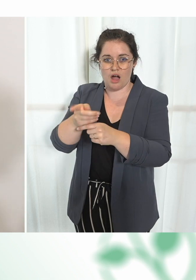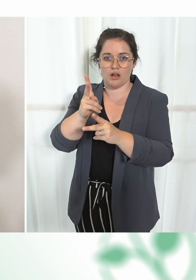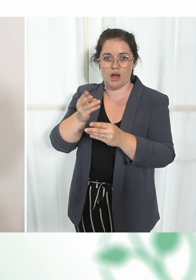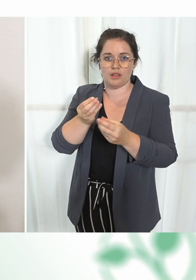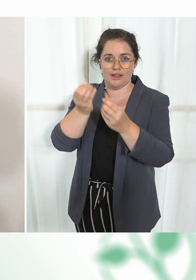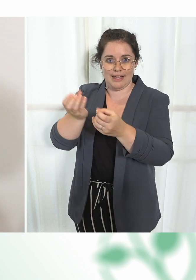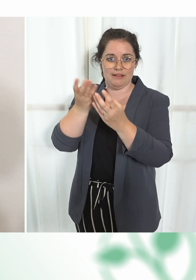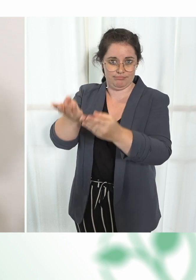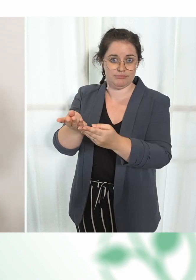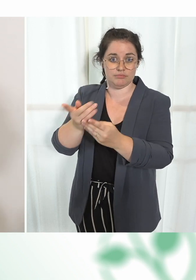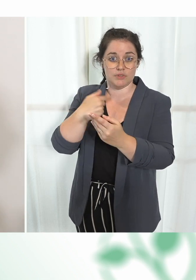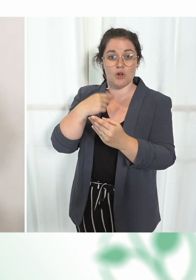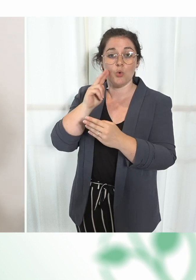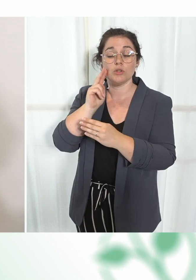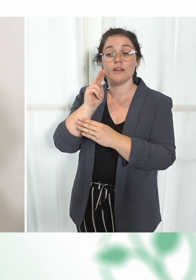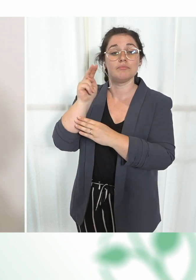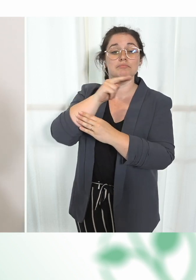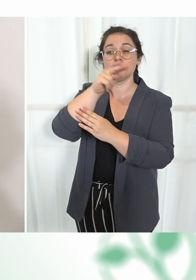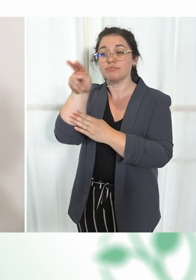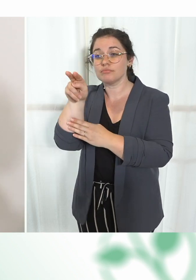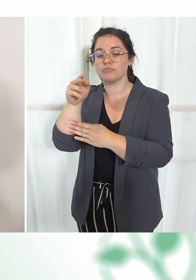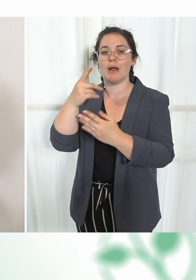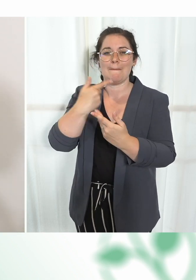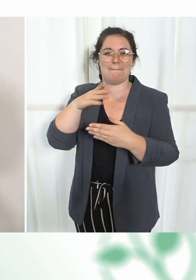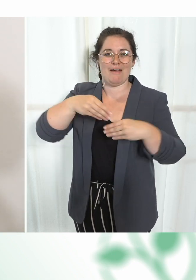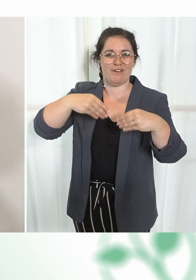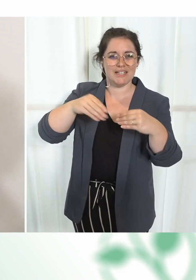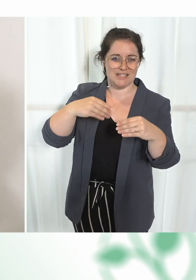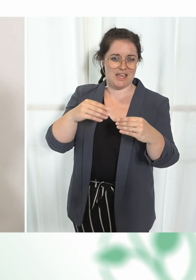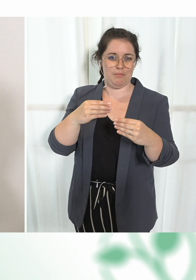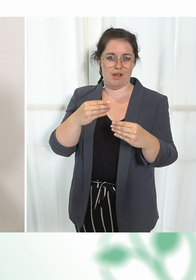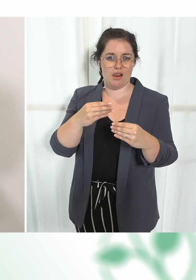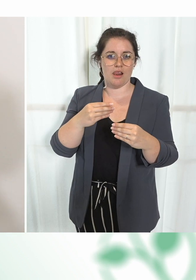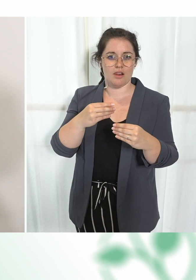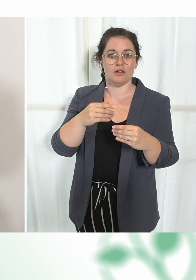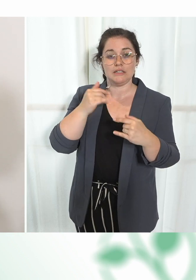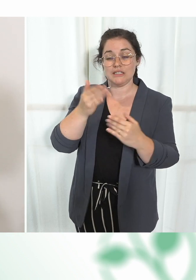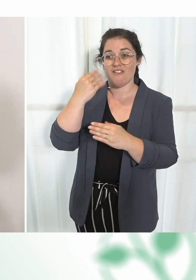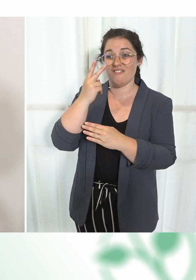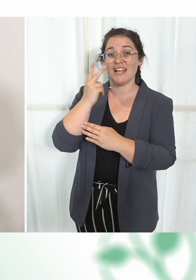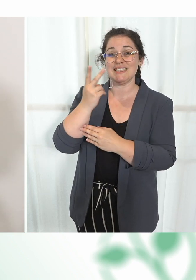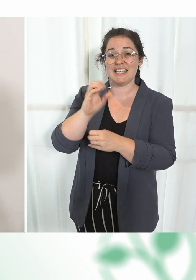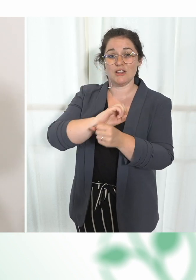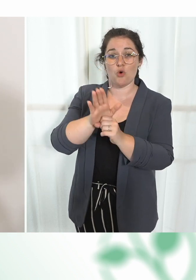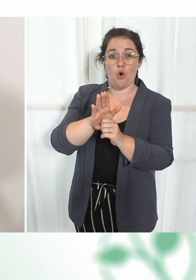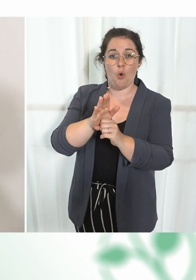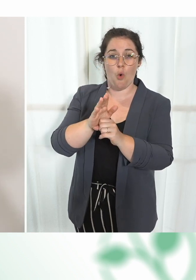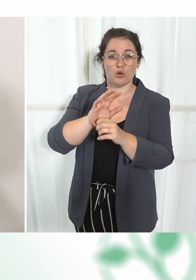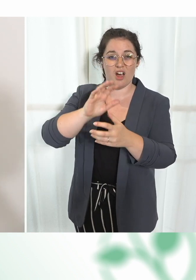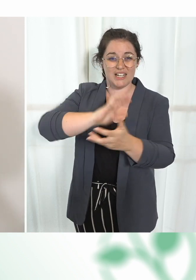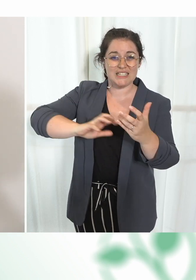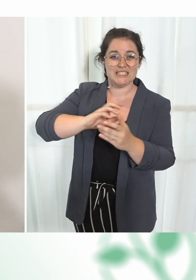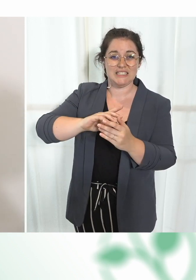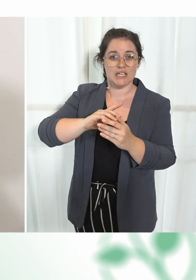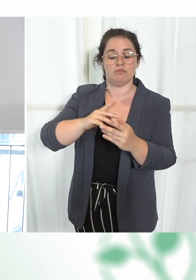diesen Tellerrand hinausschaue, dann bin ich halt da viel flexibler, viel beweglicher und wir haben halt jetzt gesehen, in der Corona-Krise und trotz Wachstums, das